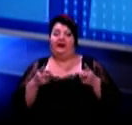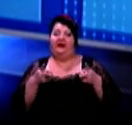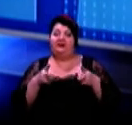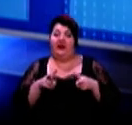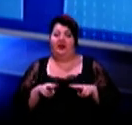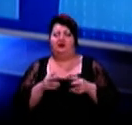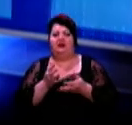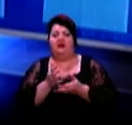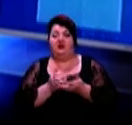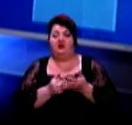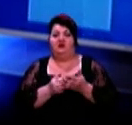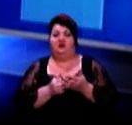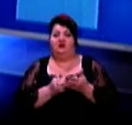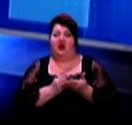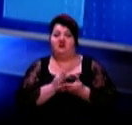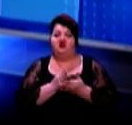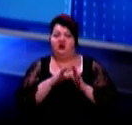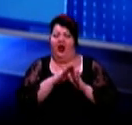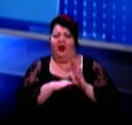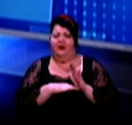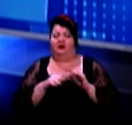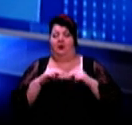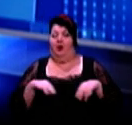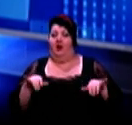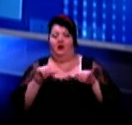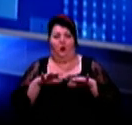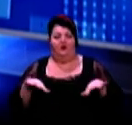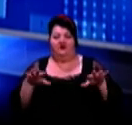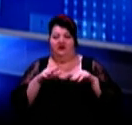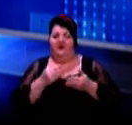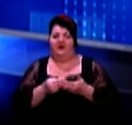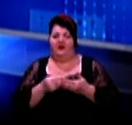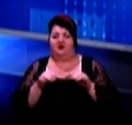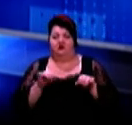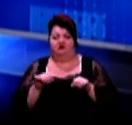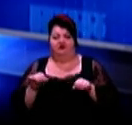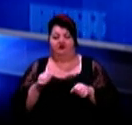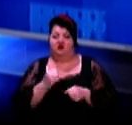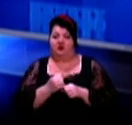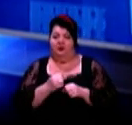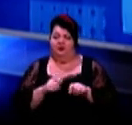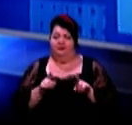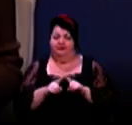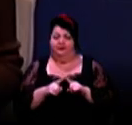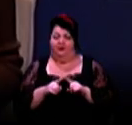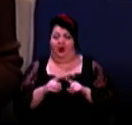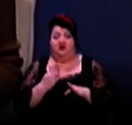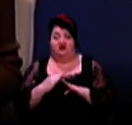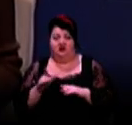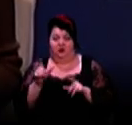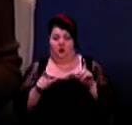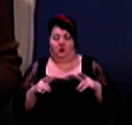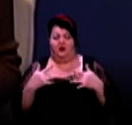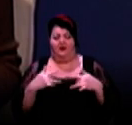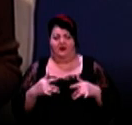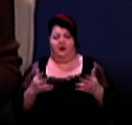залишити, зберегти штат працівників, але не у всіх є фінансова спроможність це зробити. Тому частину людей звільняють.